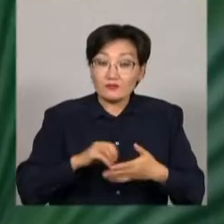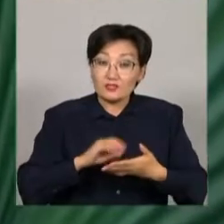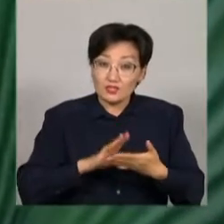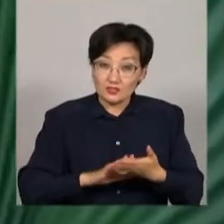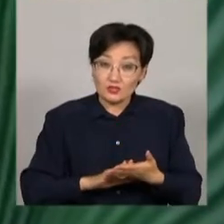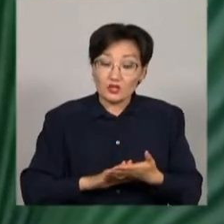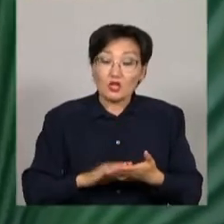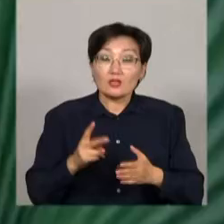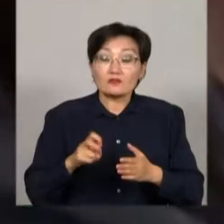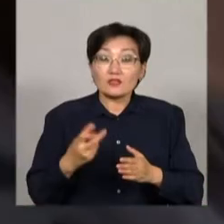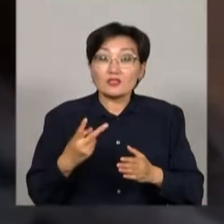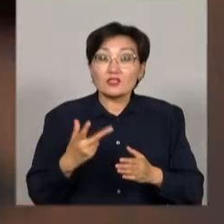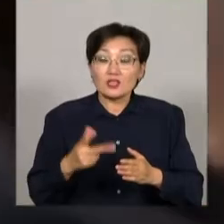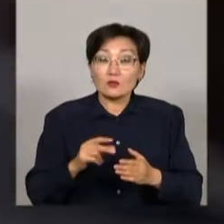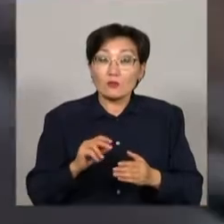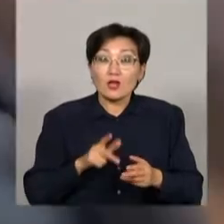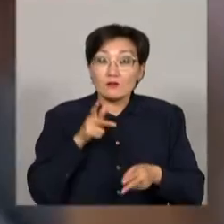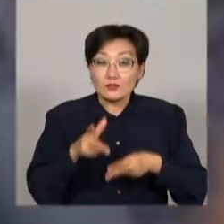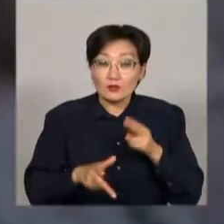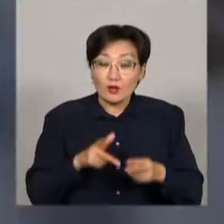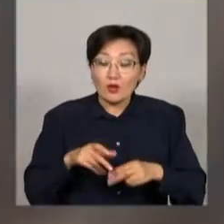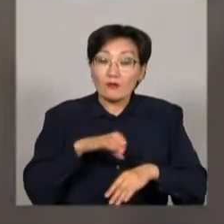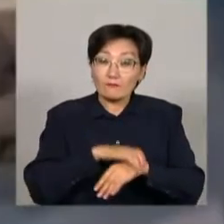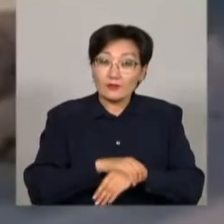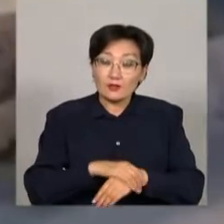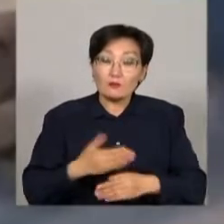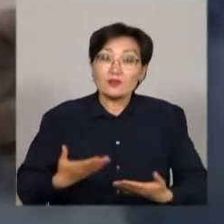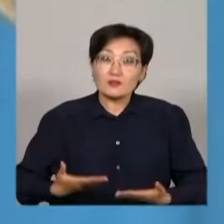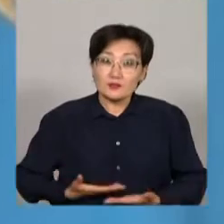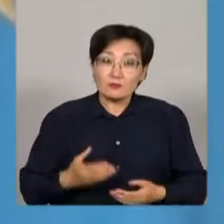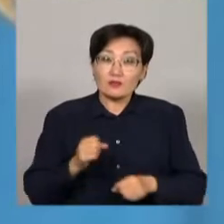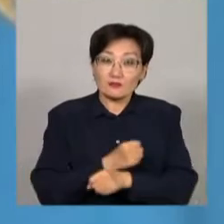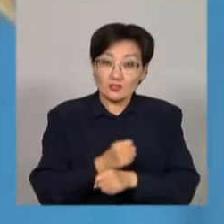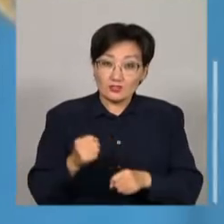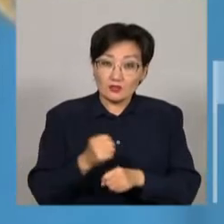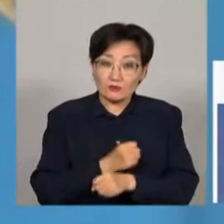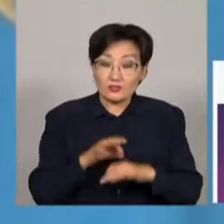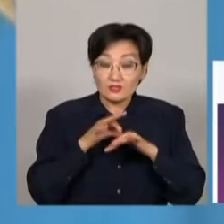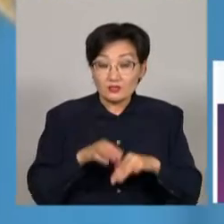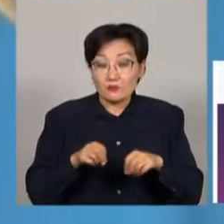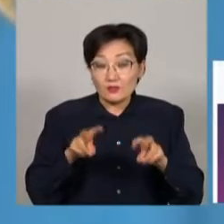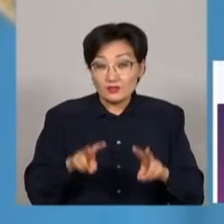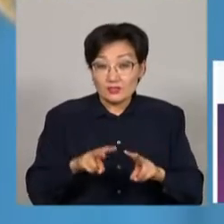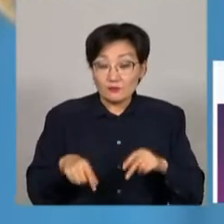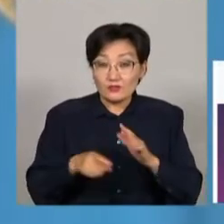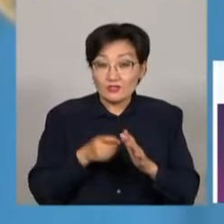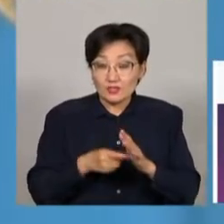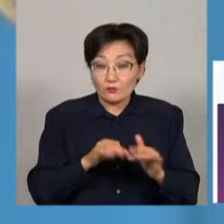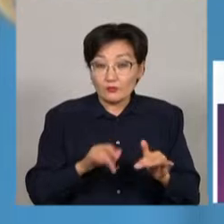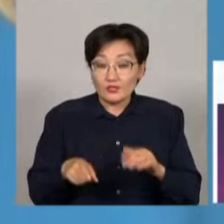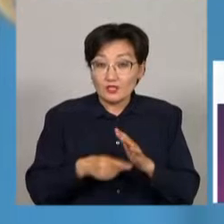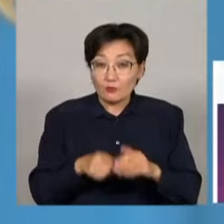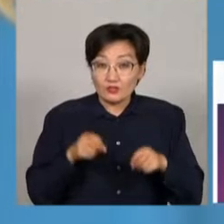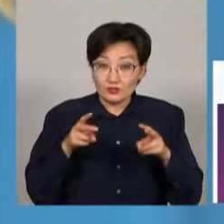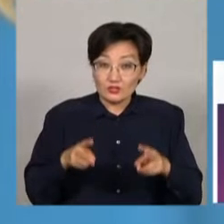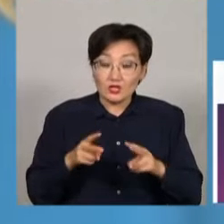зарегистрировали 203 обращения по фактам бытового насилия. Введена специализация следователей для расследования